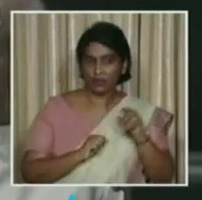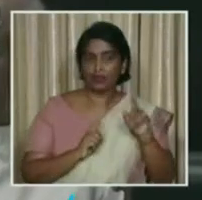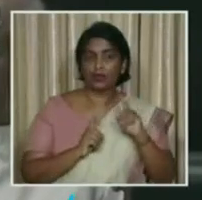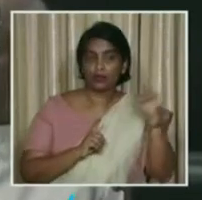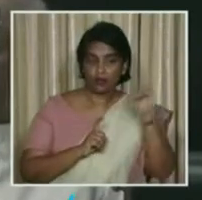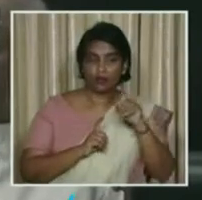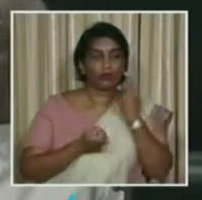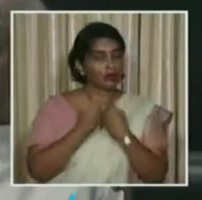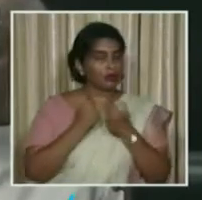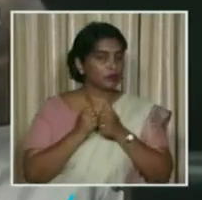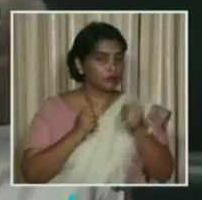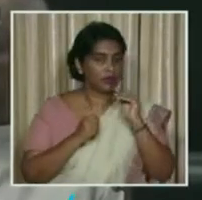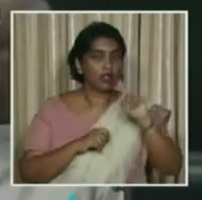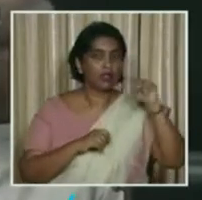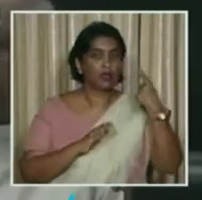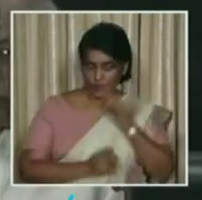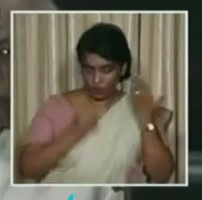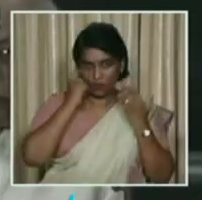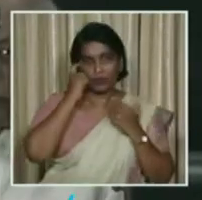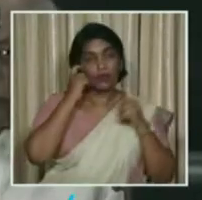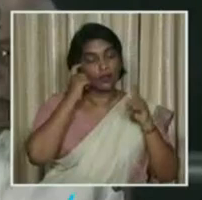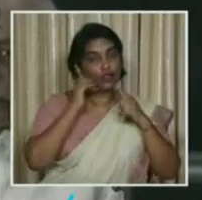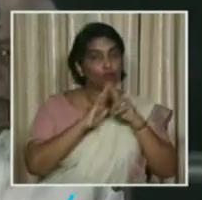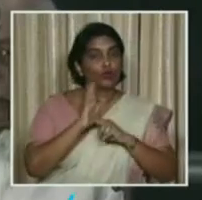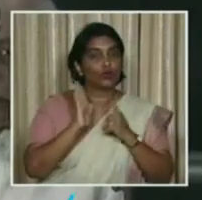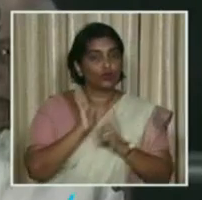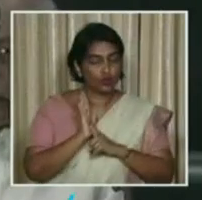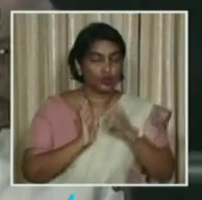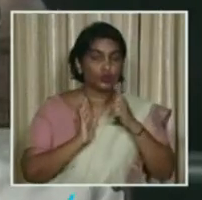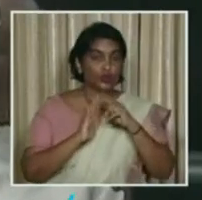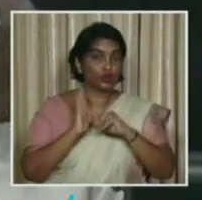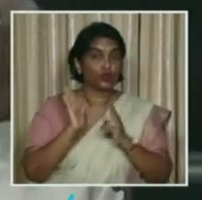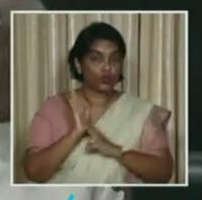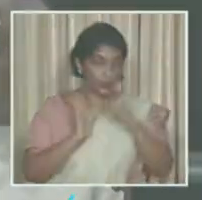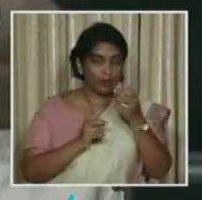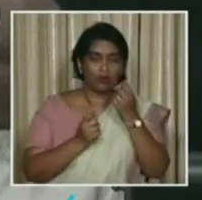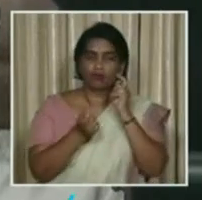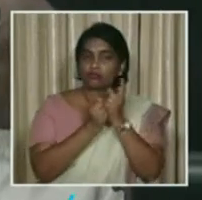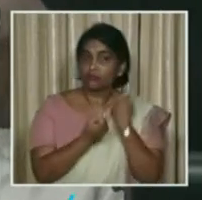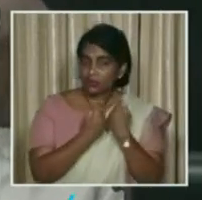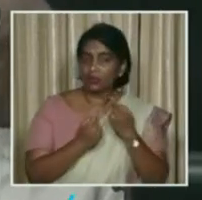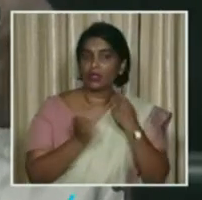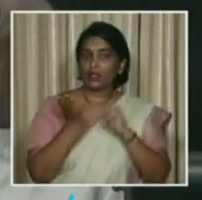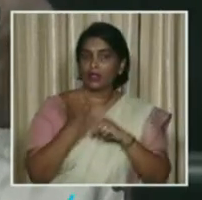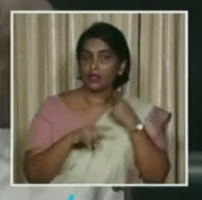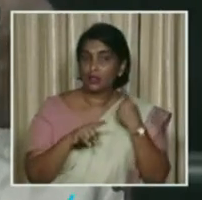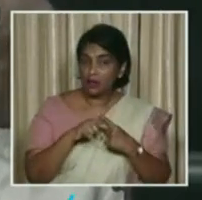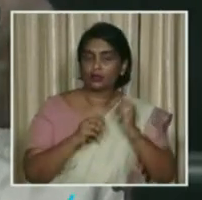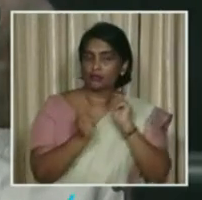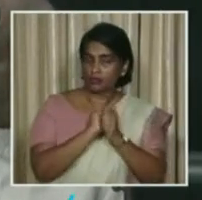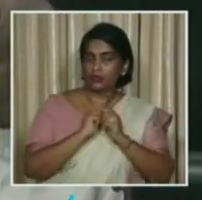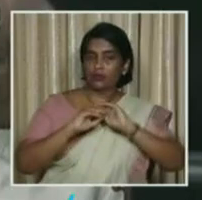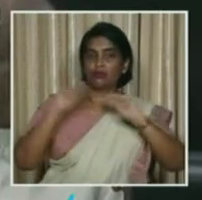පළමු සමාලෝචනය සිදු කරන්නේ ලබන ජූනි මාසයේදී. ජූනි මාසයේ සමාලෝචනයේදී මේ බදු සංශෝධන අපේ සැලසුමට ඇතුළත්